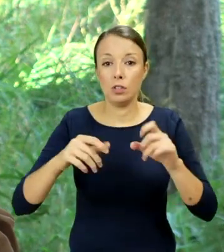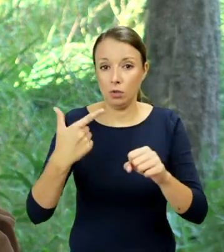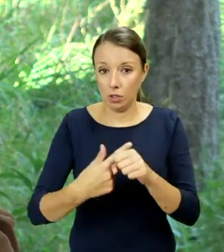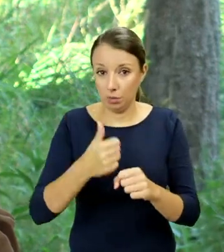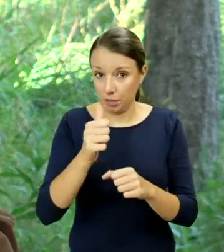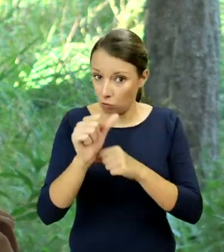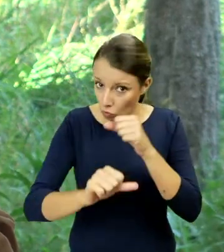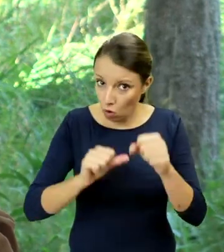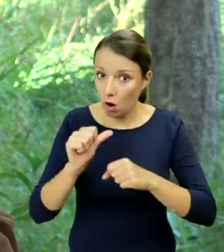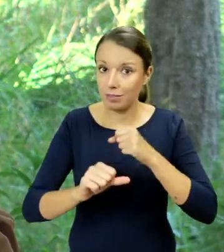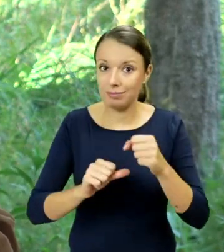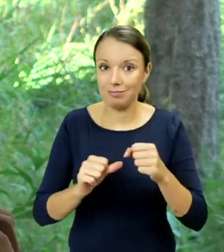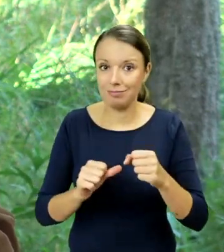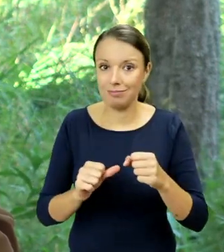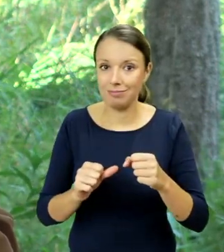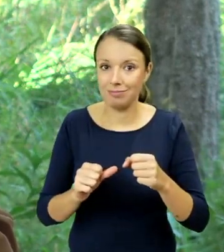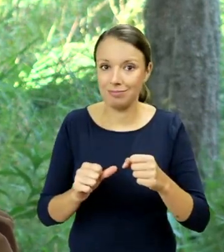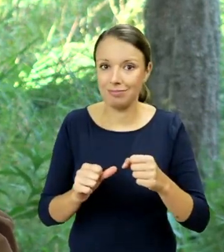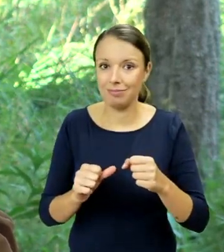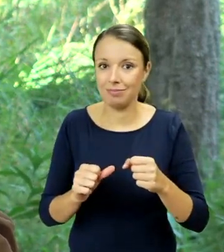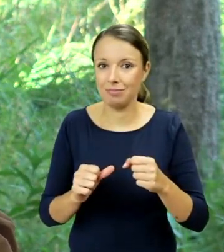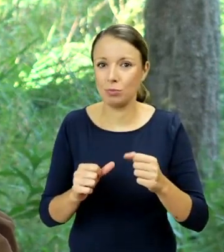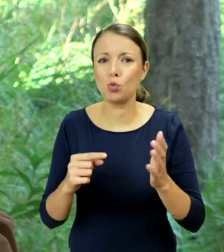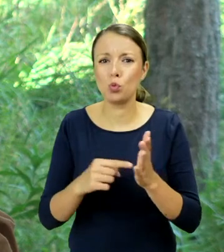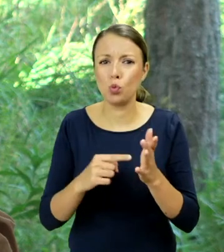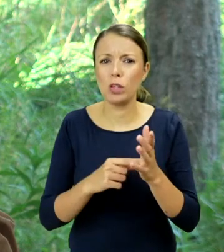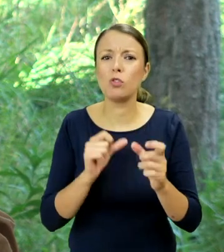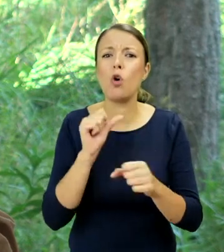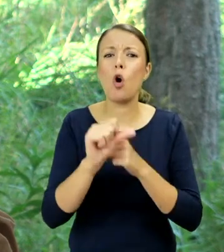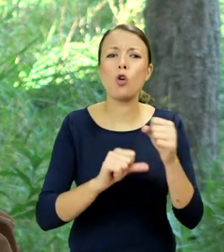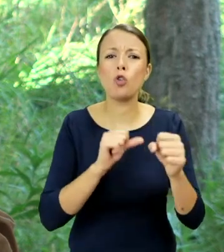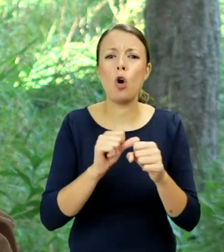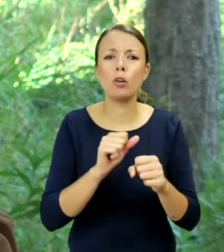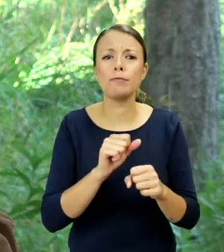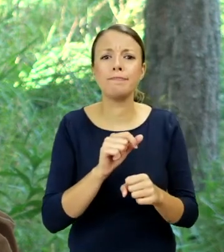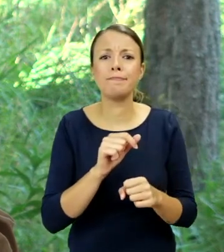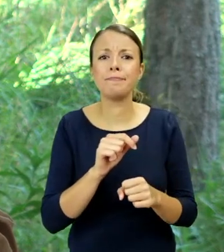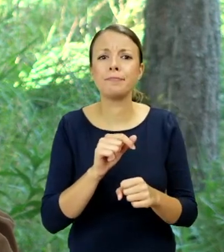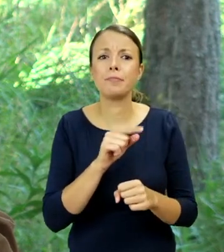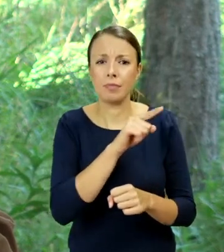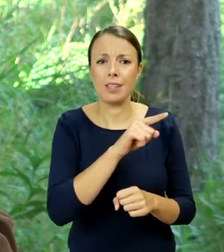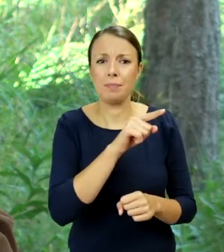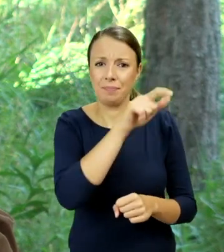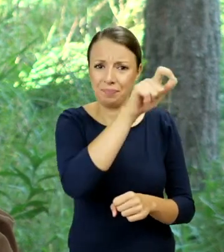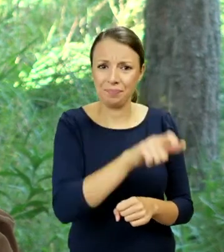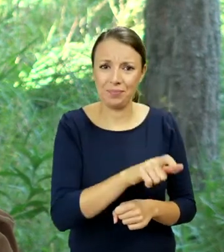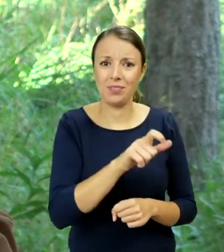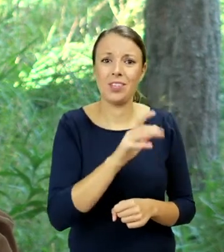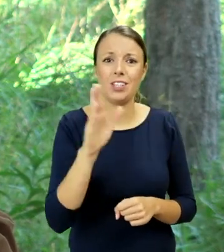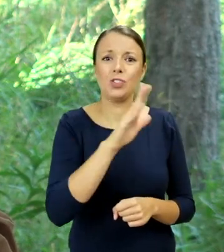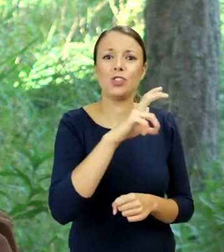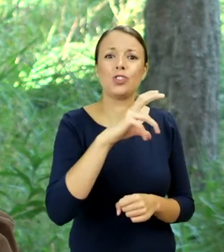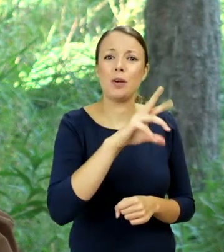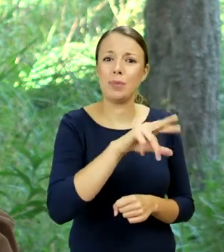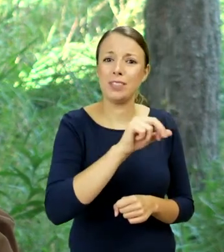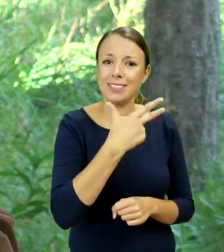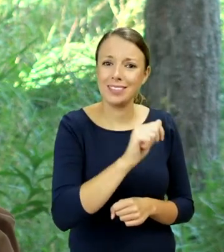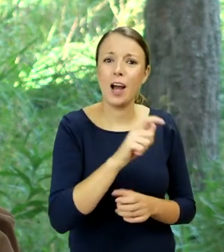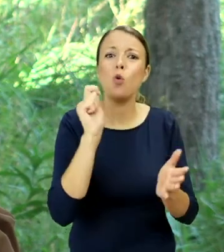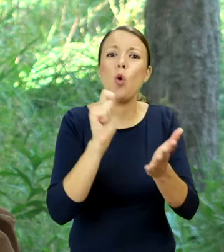1921 roku, w tym roku, kiedy zakupiła Szczerbińska działki w